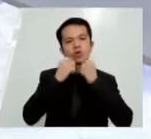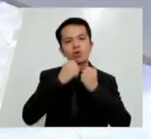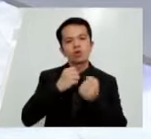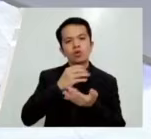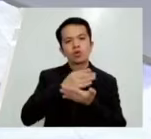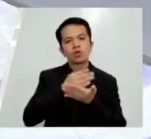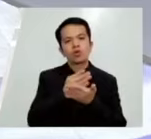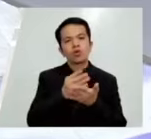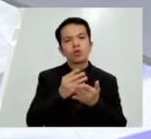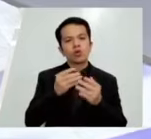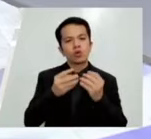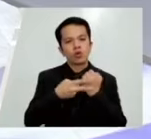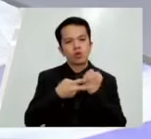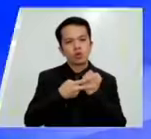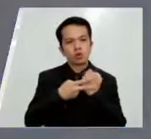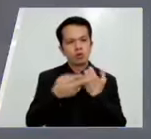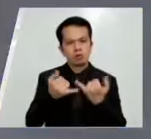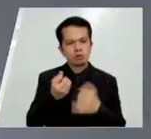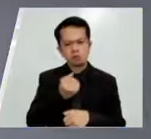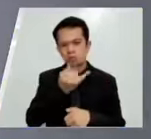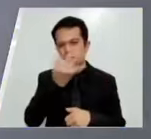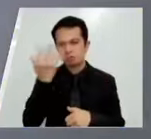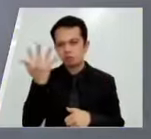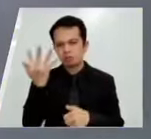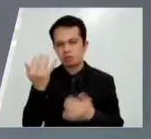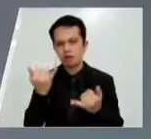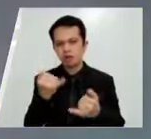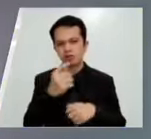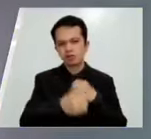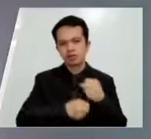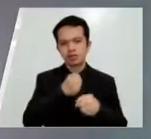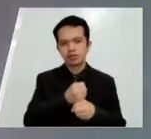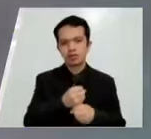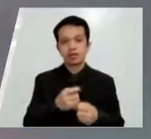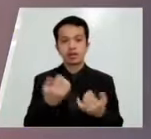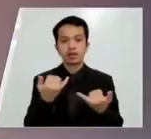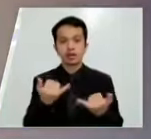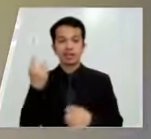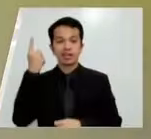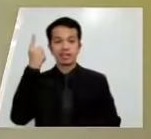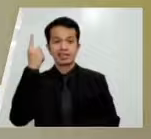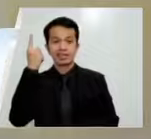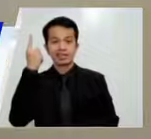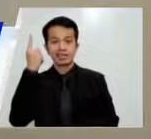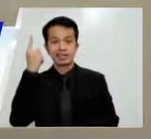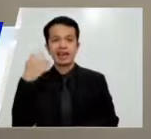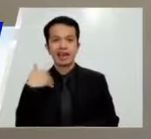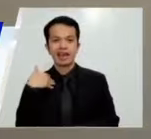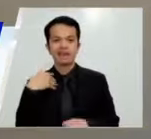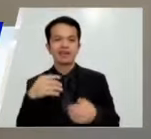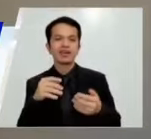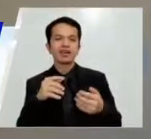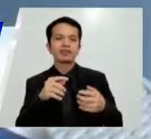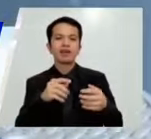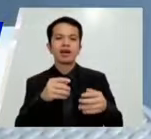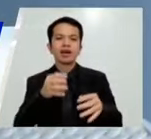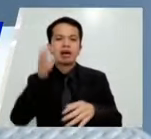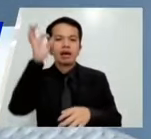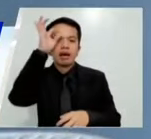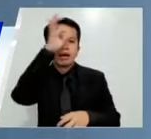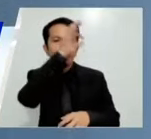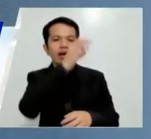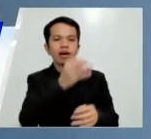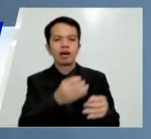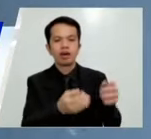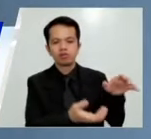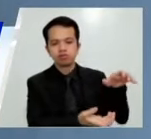taon nilang paghuhulog? Malutong ang tunog ng mga perang papel at kumakalansing ang mga barya. Nambuksan na ng mag-asawa